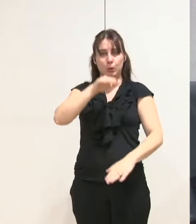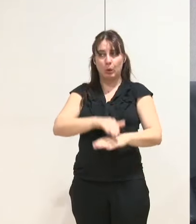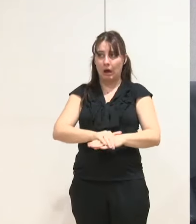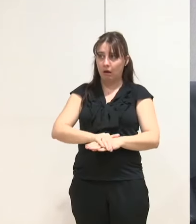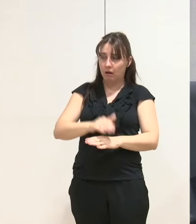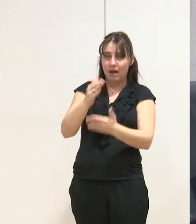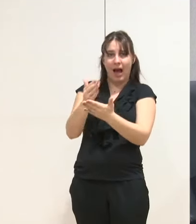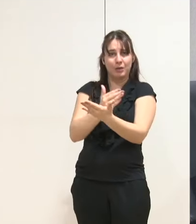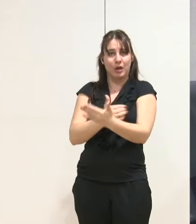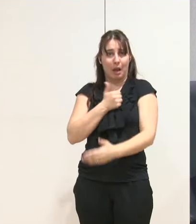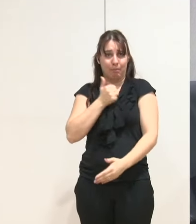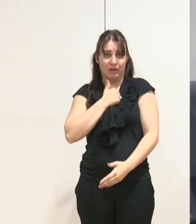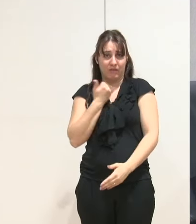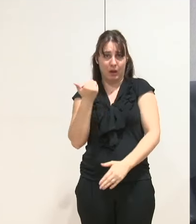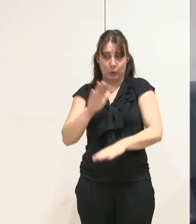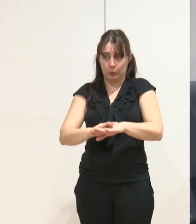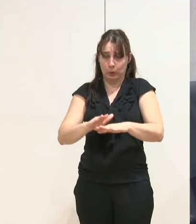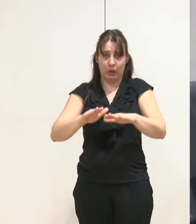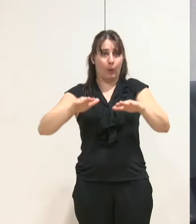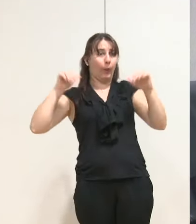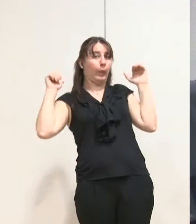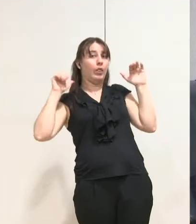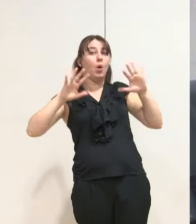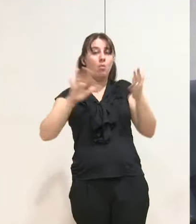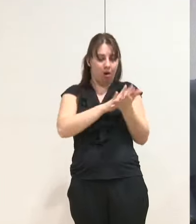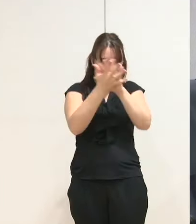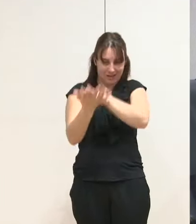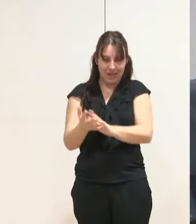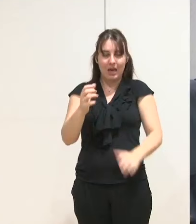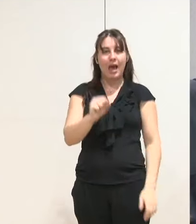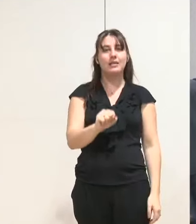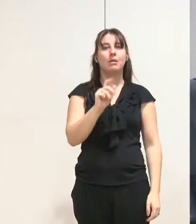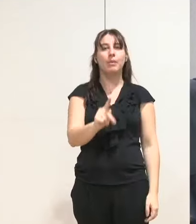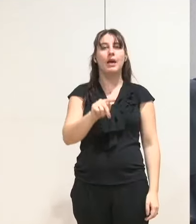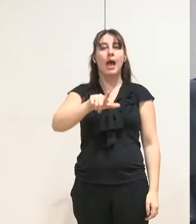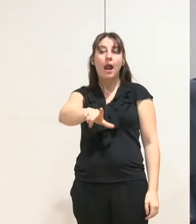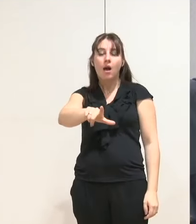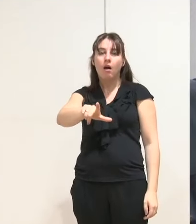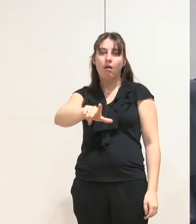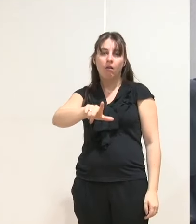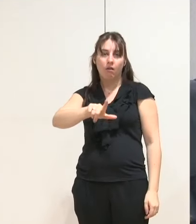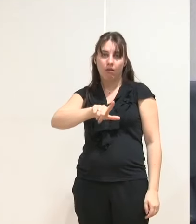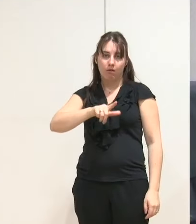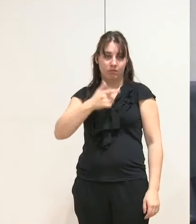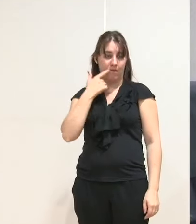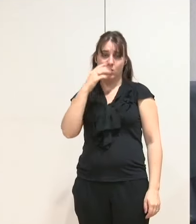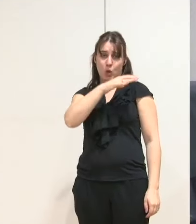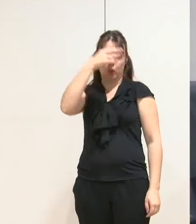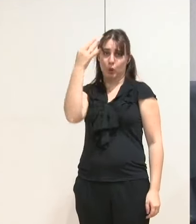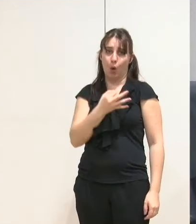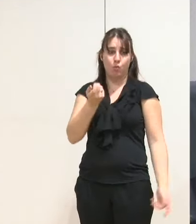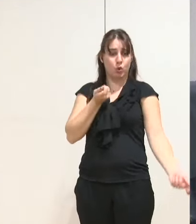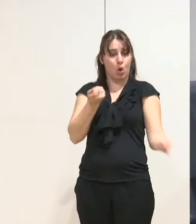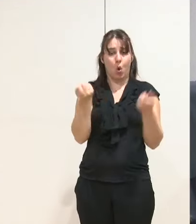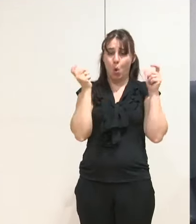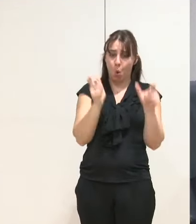l'actionnariat privé d'alpexo avec la création d'une uspl donc totalement sous contrôle et sous